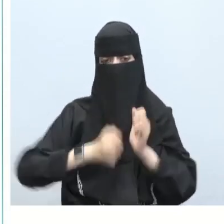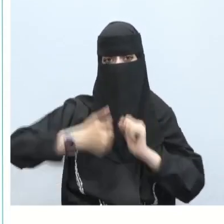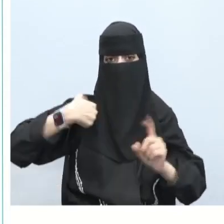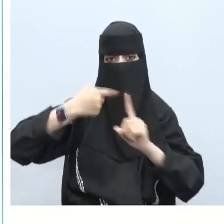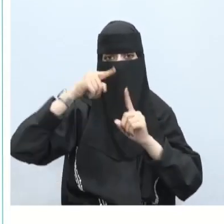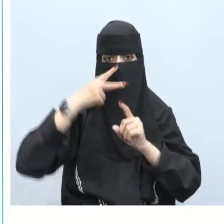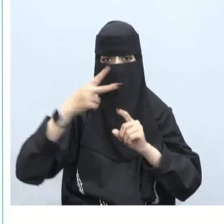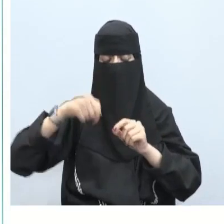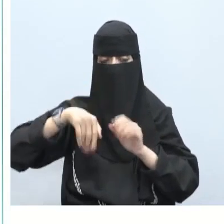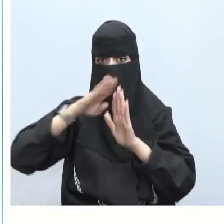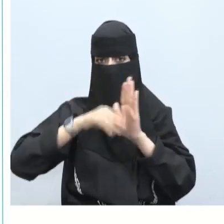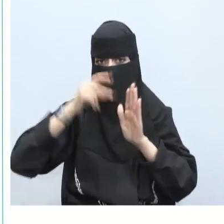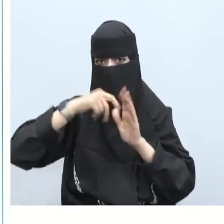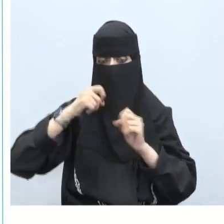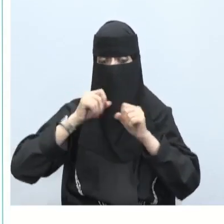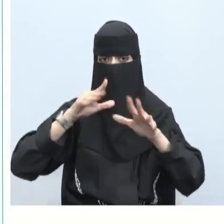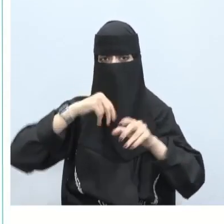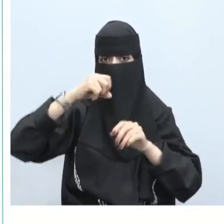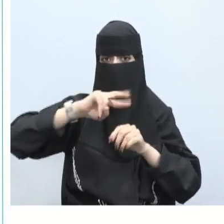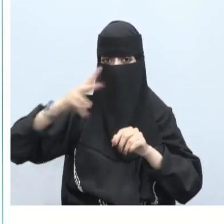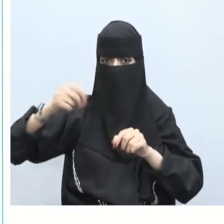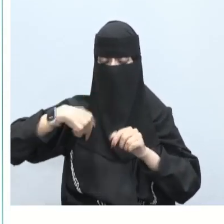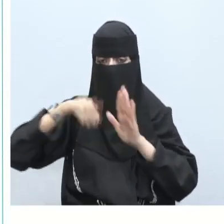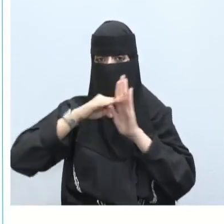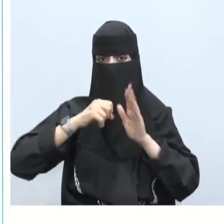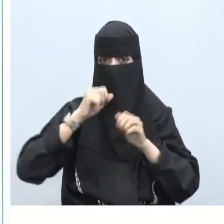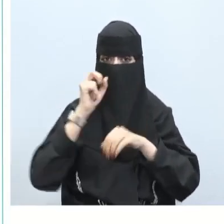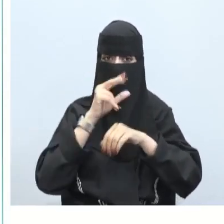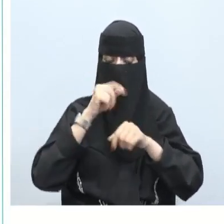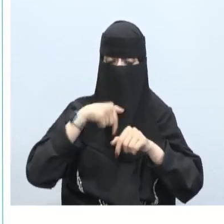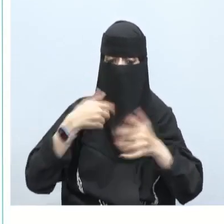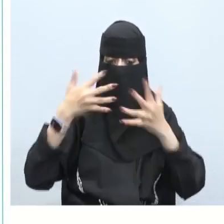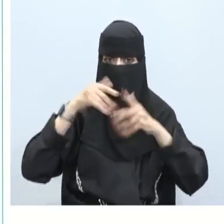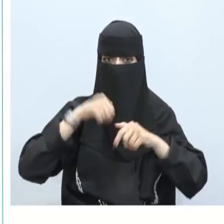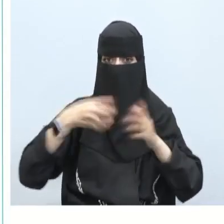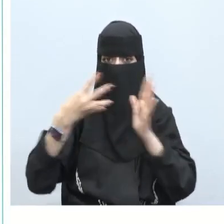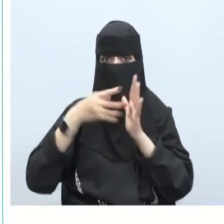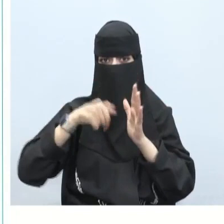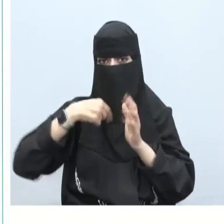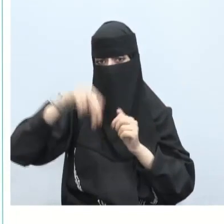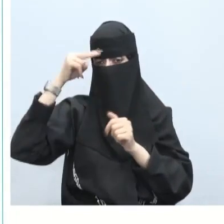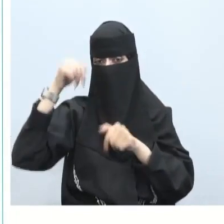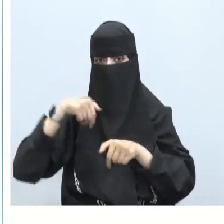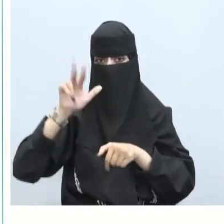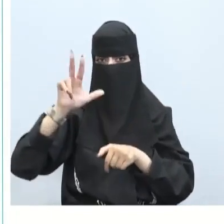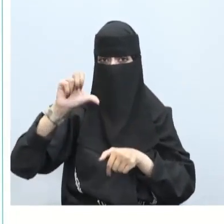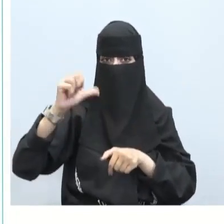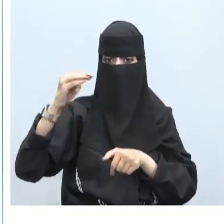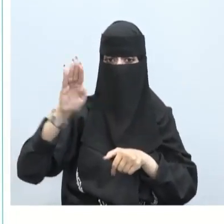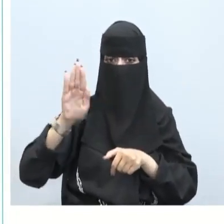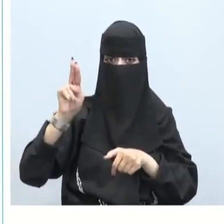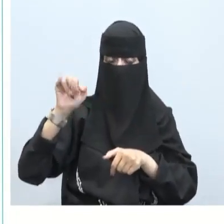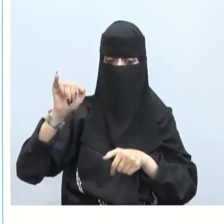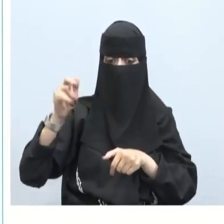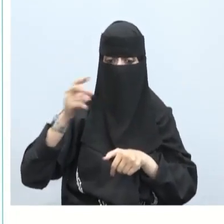لرؤيه المملكه باطلاق العديد من البرامج التعليميه من ضمنها الاكاديميه السعوديه اللوجستيه اليوم